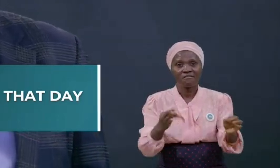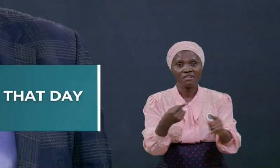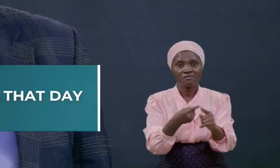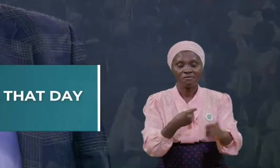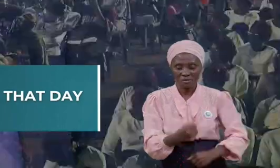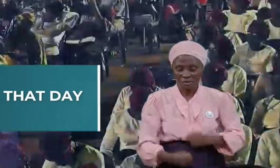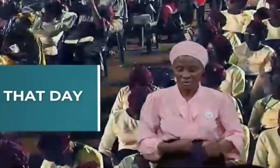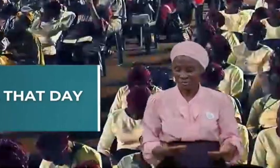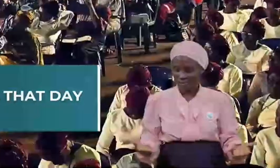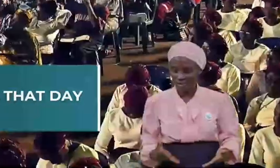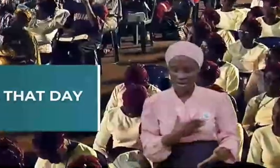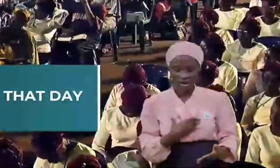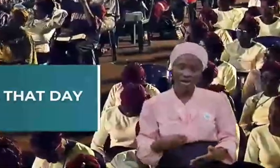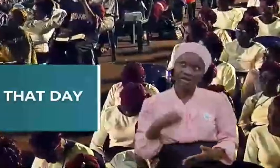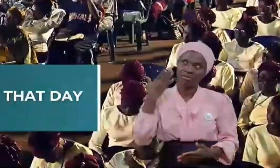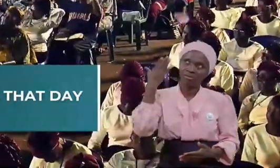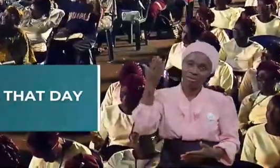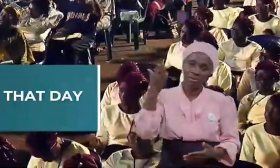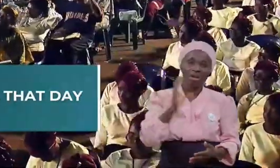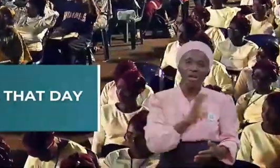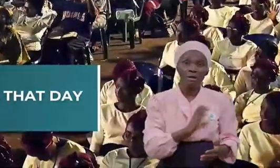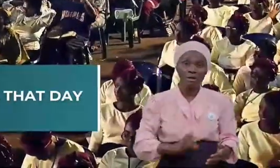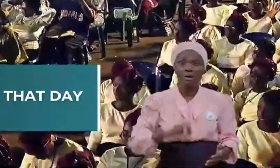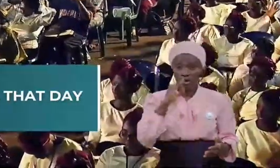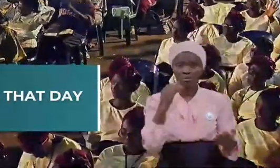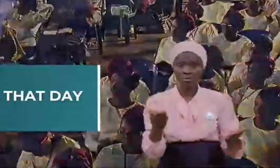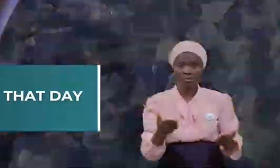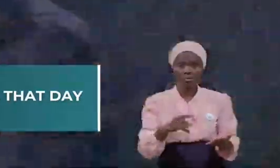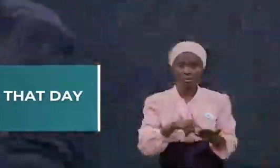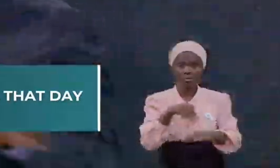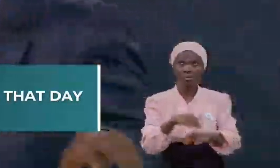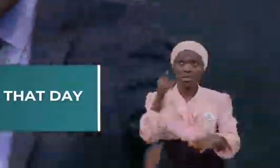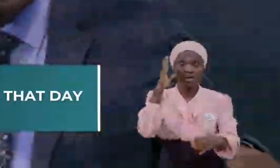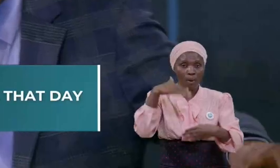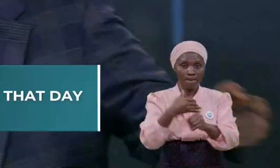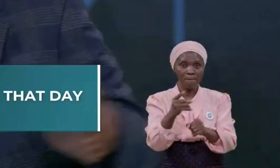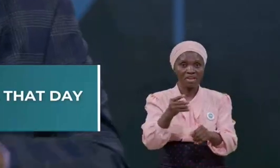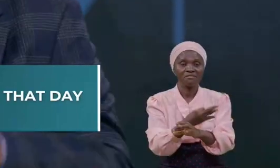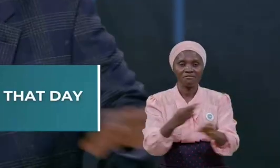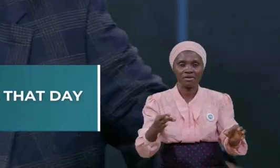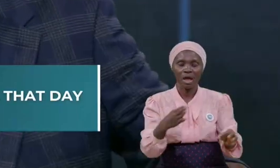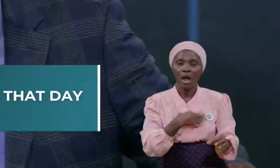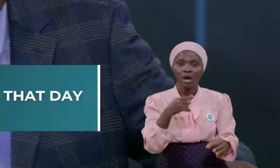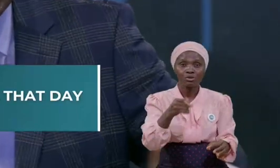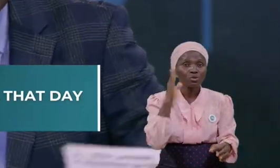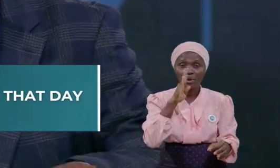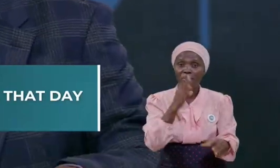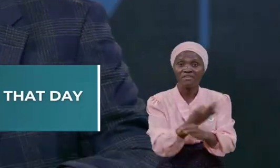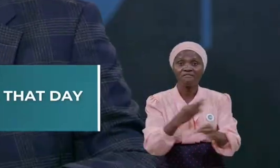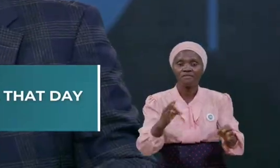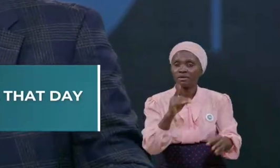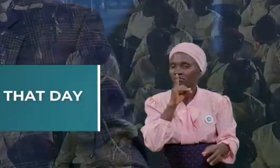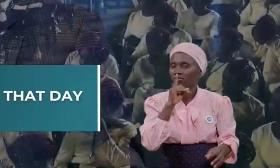est là ce soir et il vous affranchira et vous serez réellement libre. Ton heure